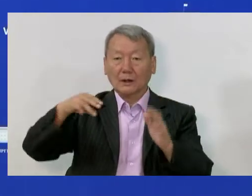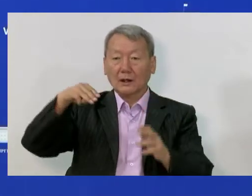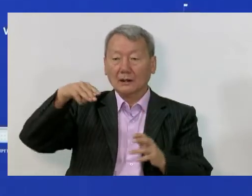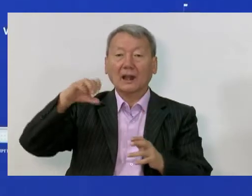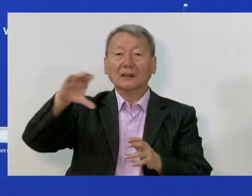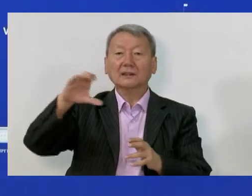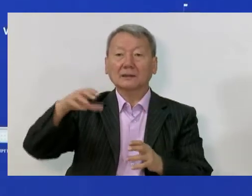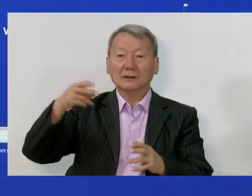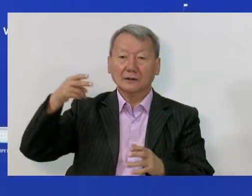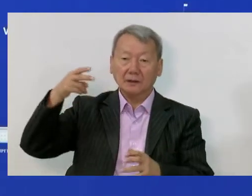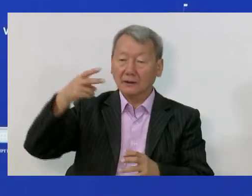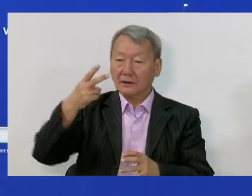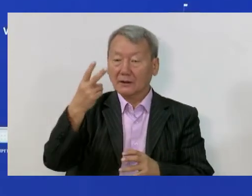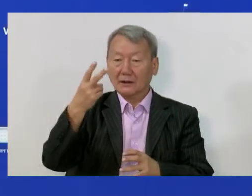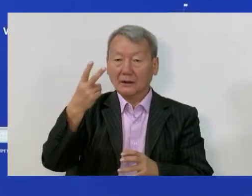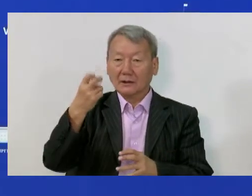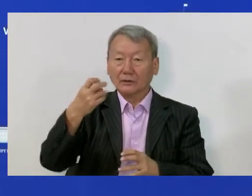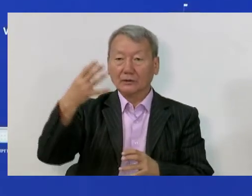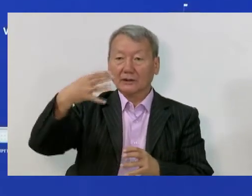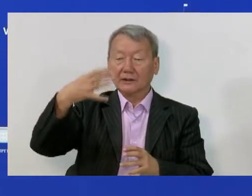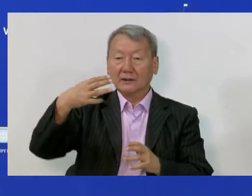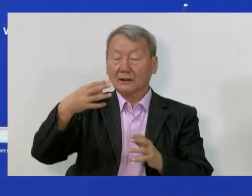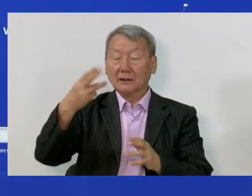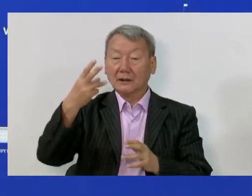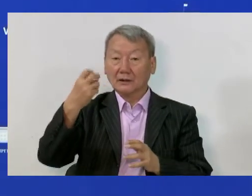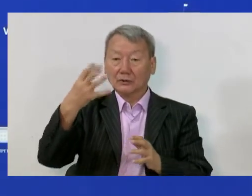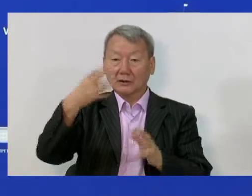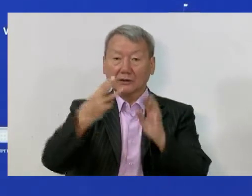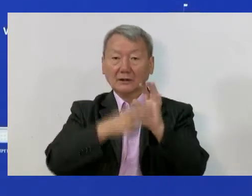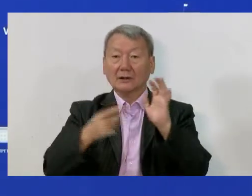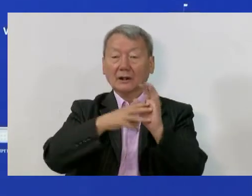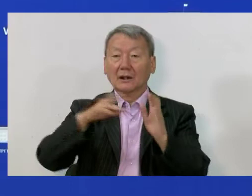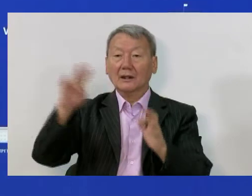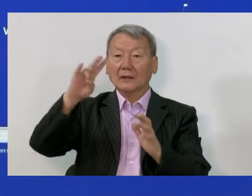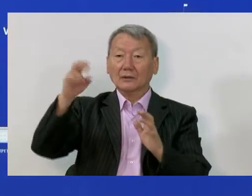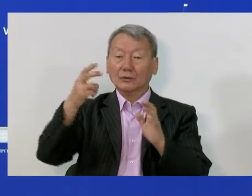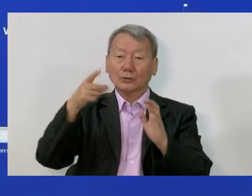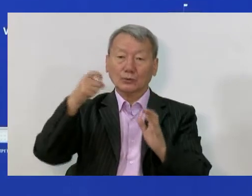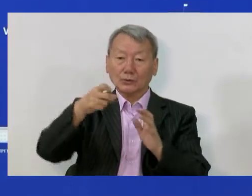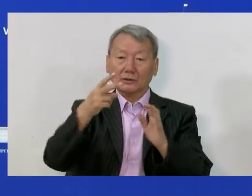Талас облысында 282, Нарын облысында 177.